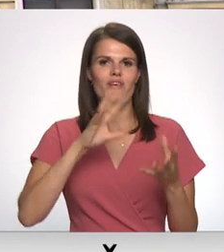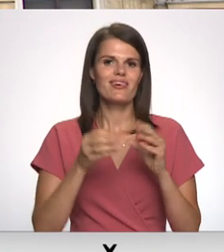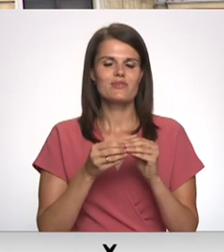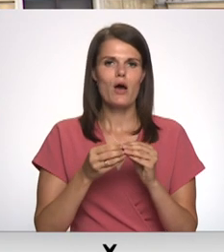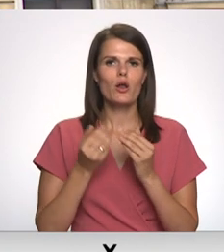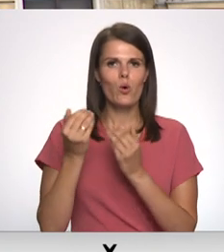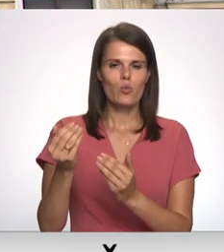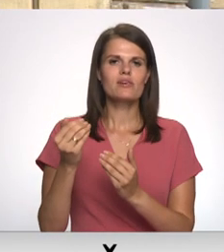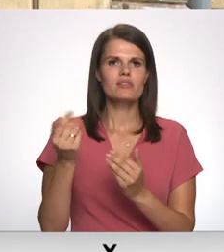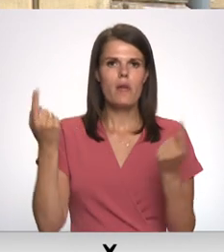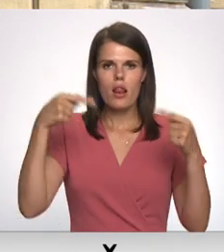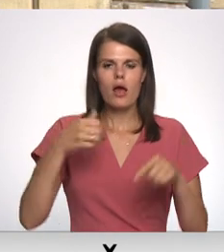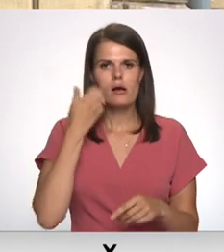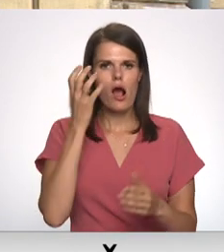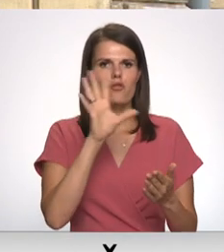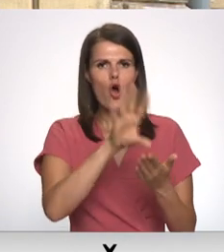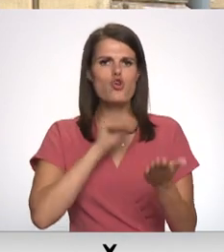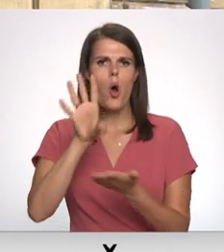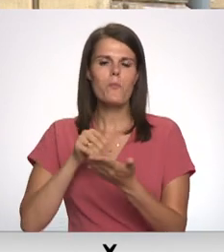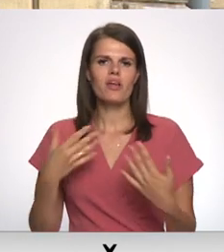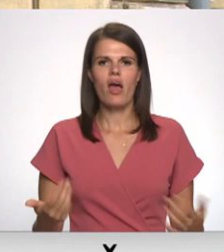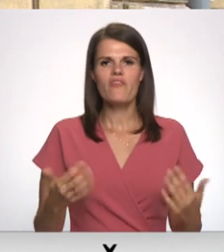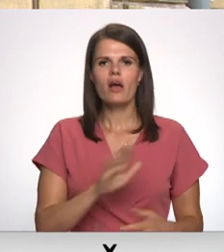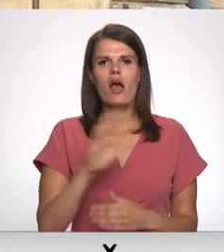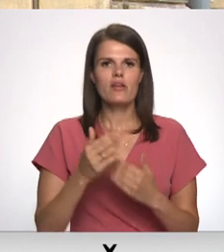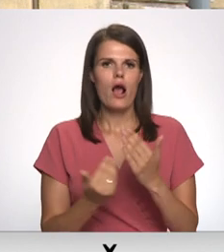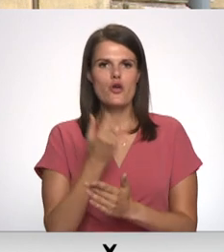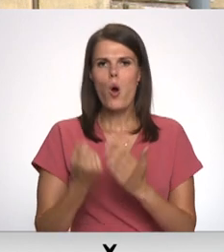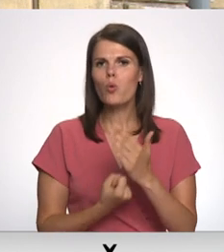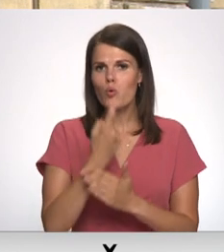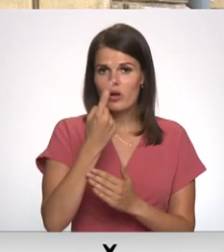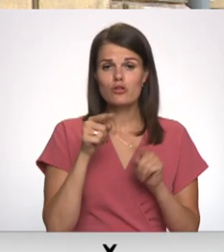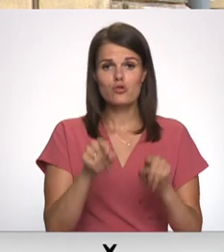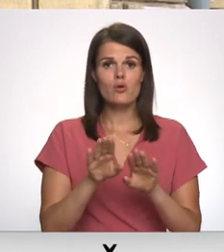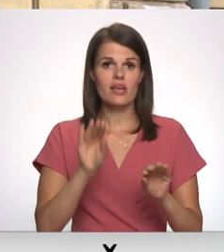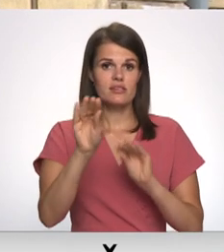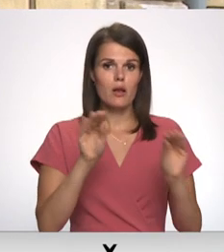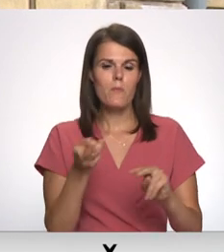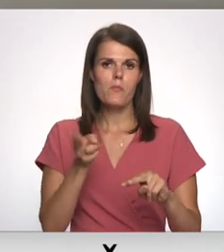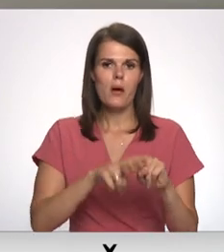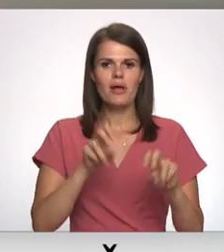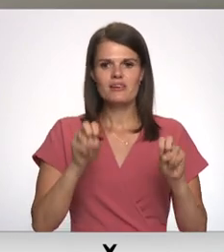nozīmi laikmetā, kad kopēt ir kļūst vieglāk nekā jaunradīt. Instalācija Dreamtime papildina